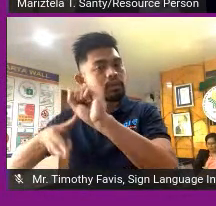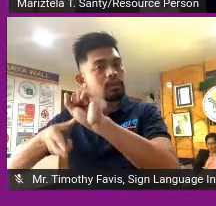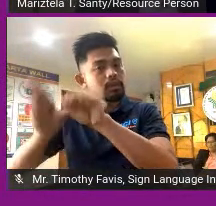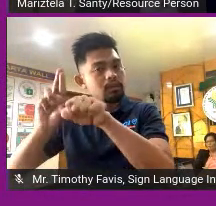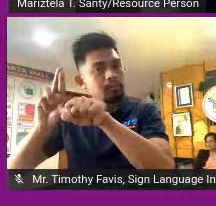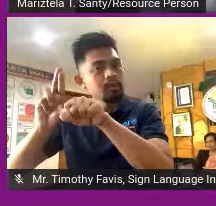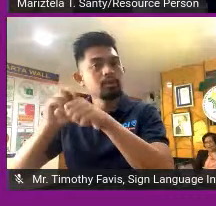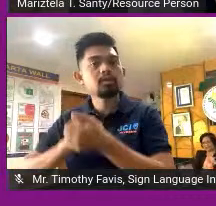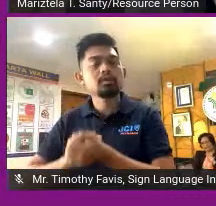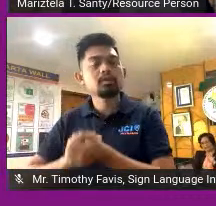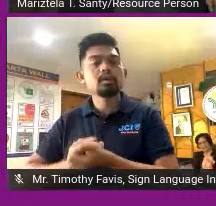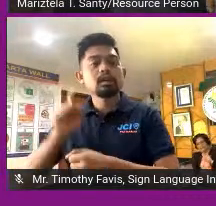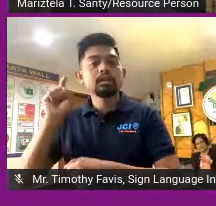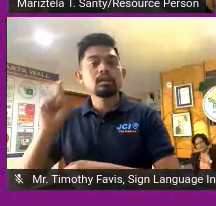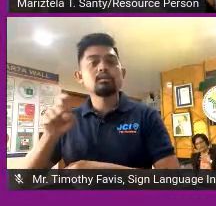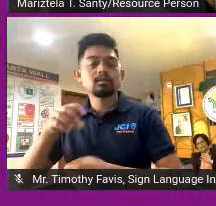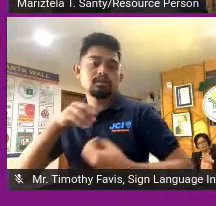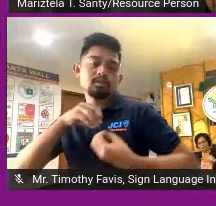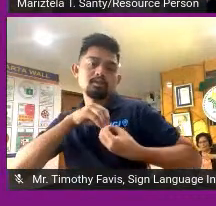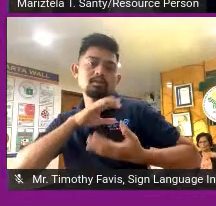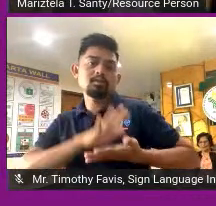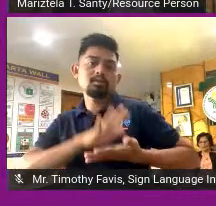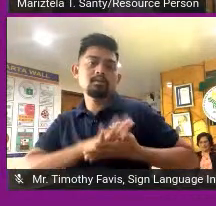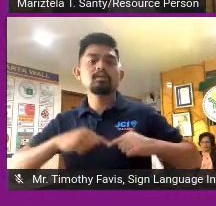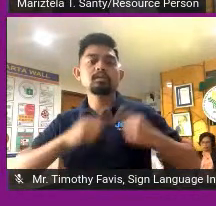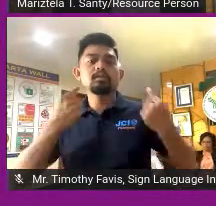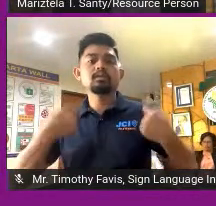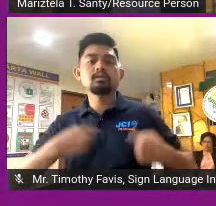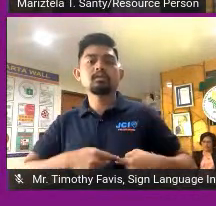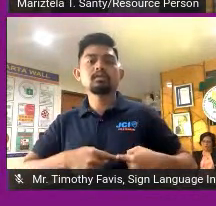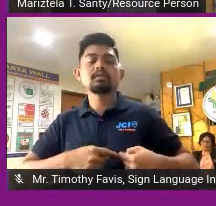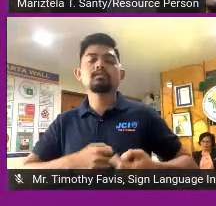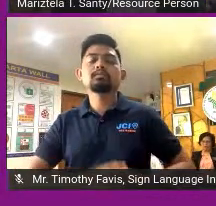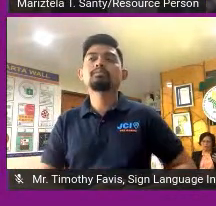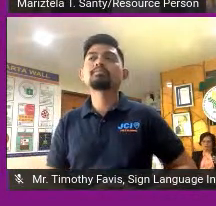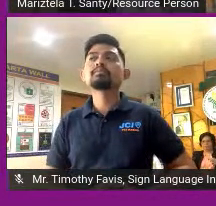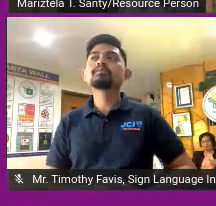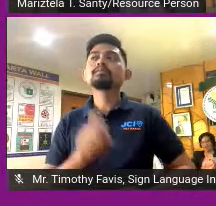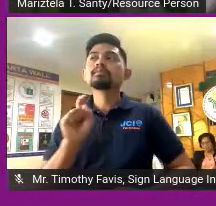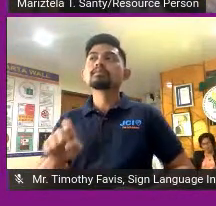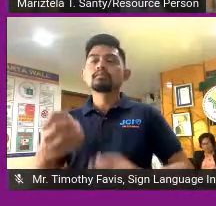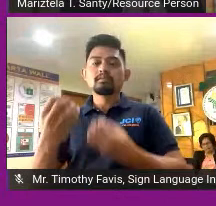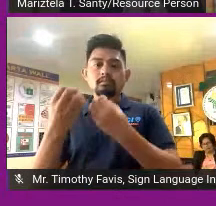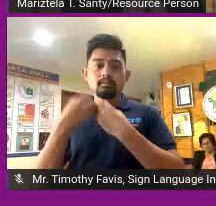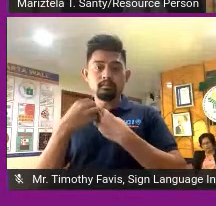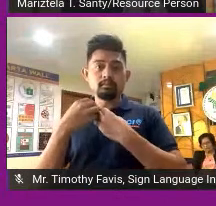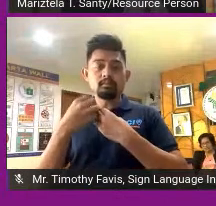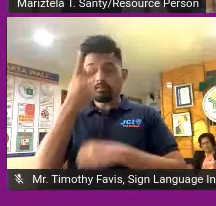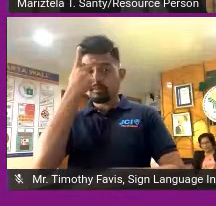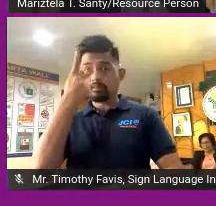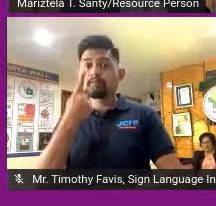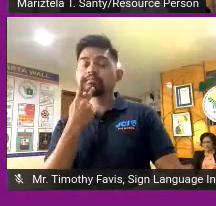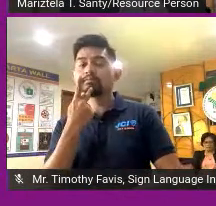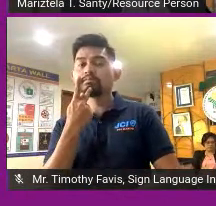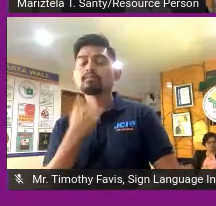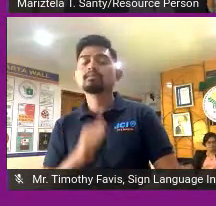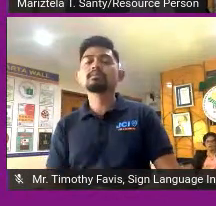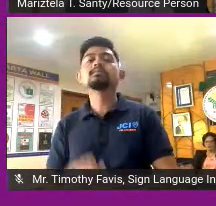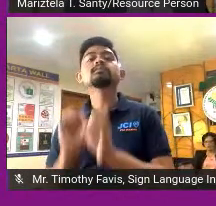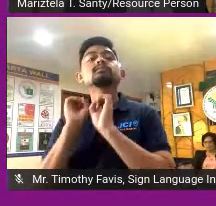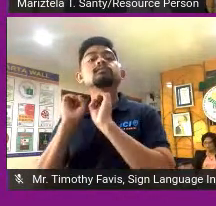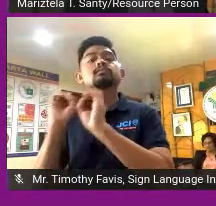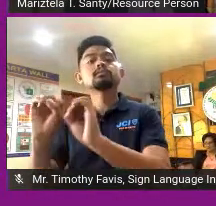to isa puso natin. Kasi pwede naman natin naturuan ang ating mga, we are parents, we can